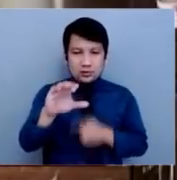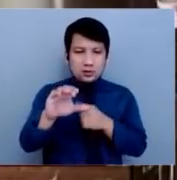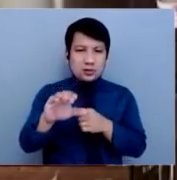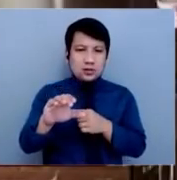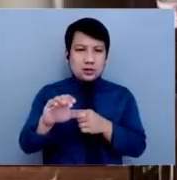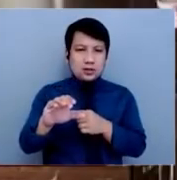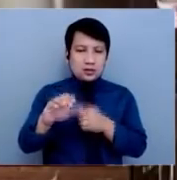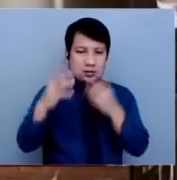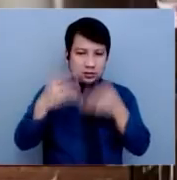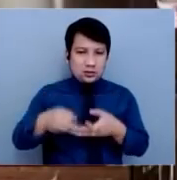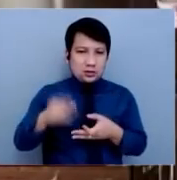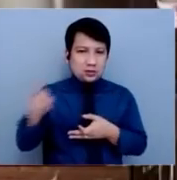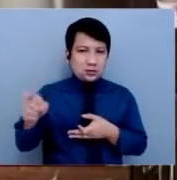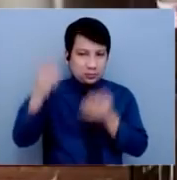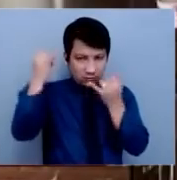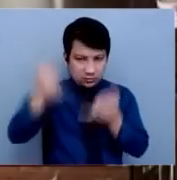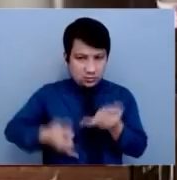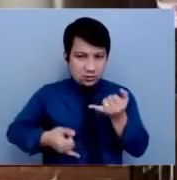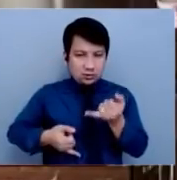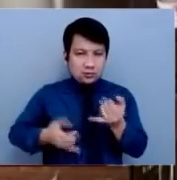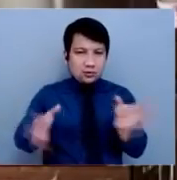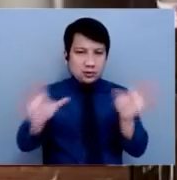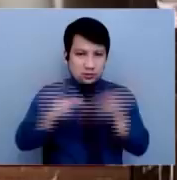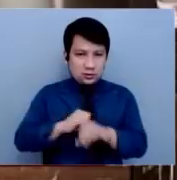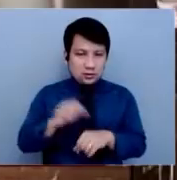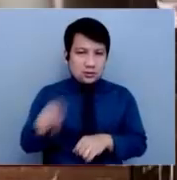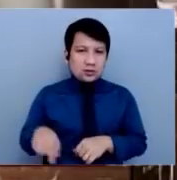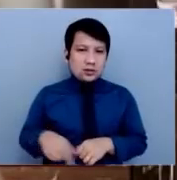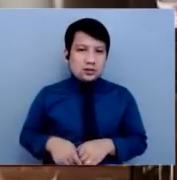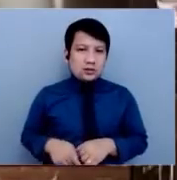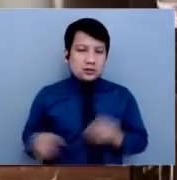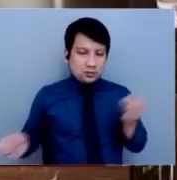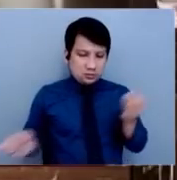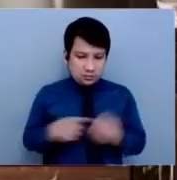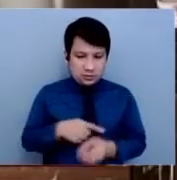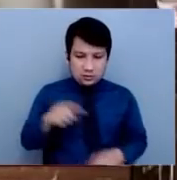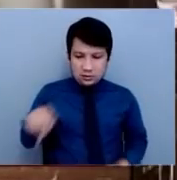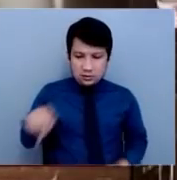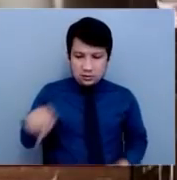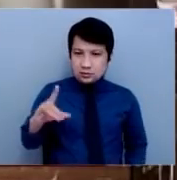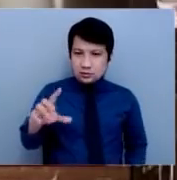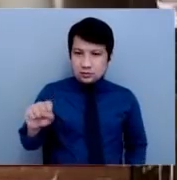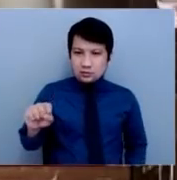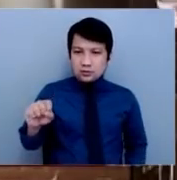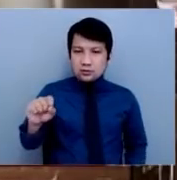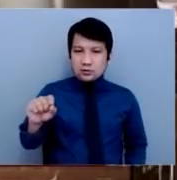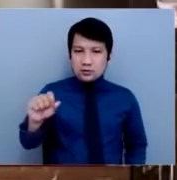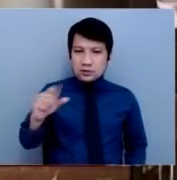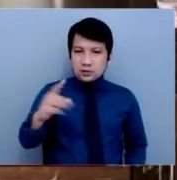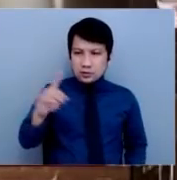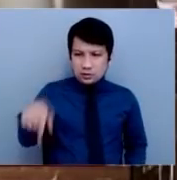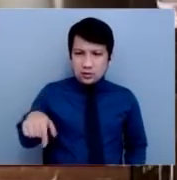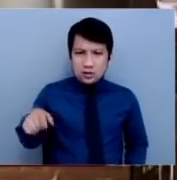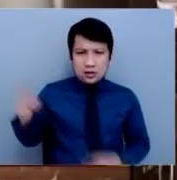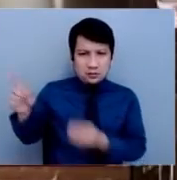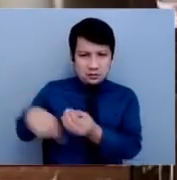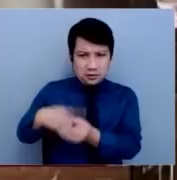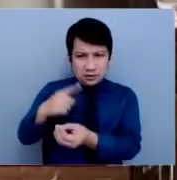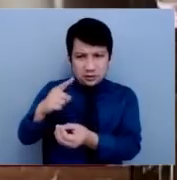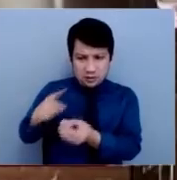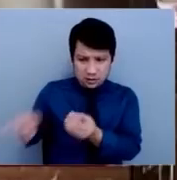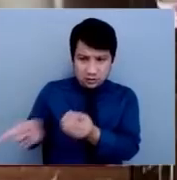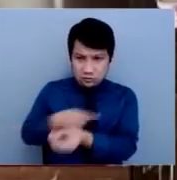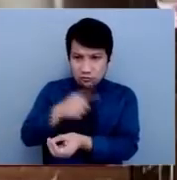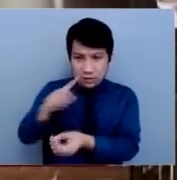Korte Suprema, yun ang final. Doon matatapos ito. Yung sa disqualification, interesting yan, ano? Kasi pending pa ito sa ibang mga